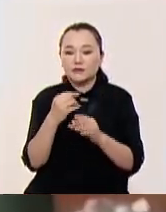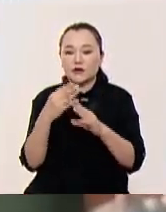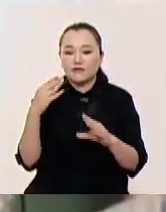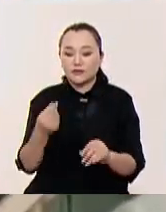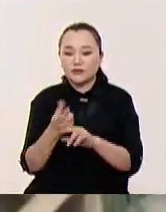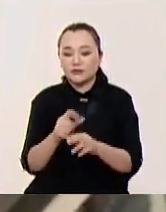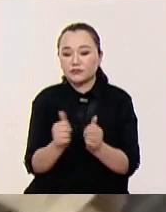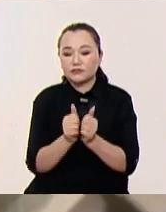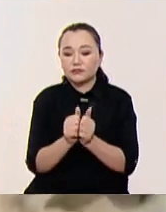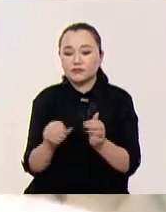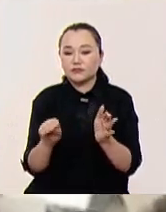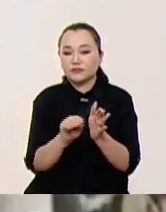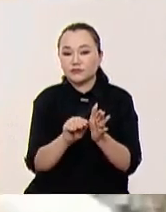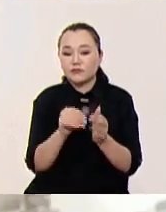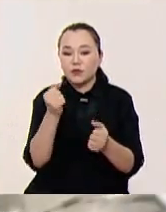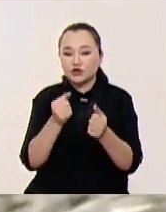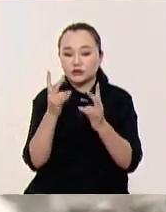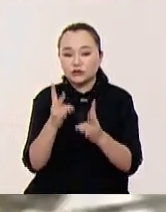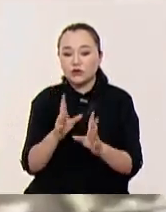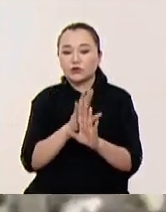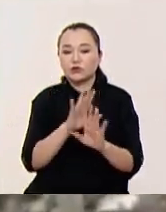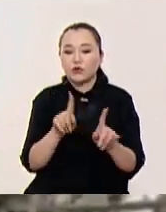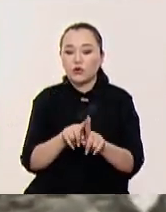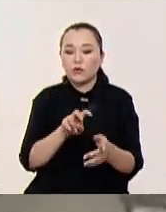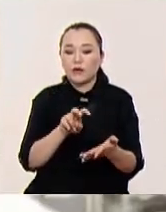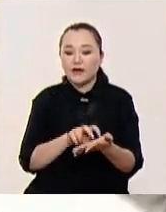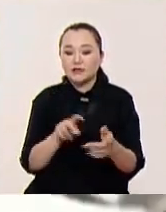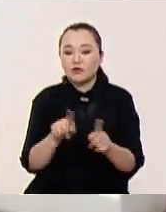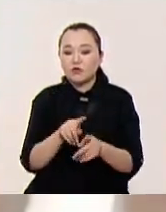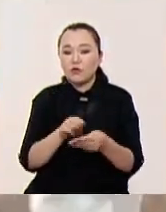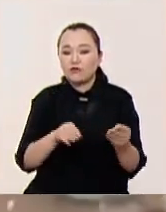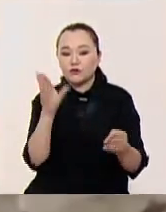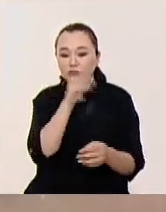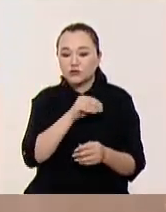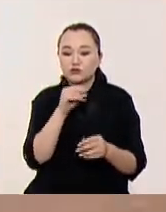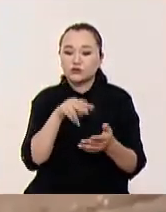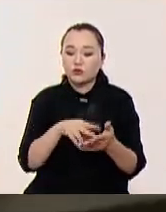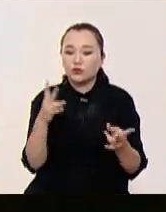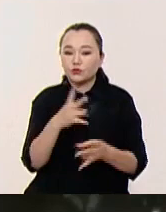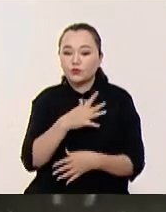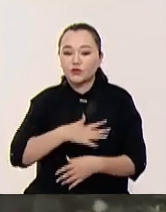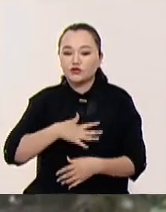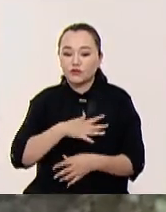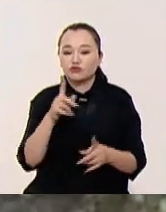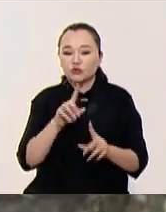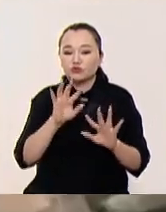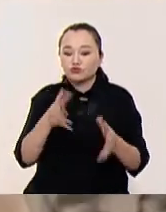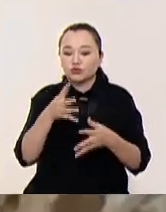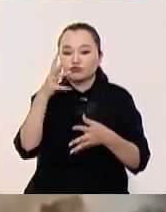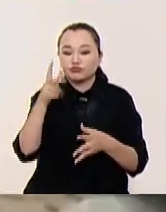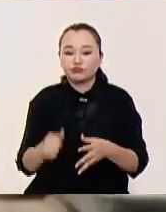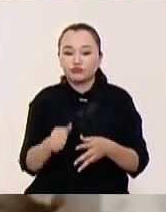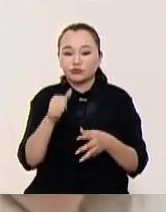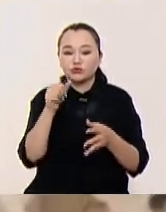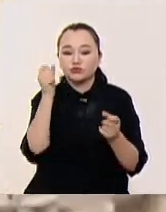был припаркован у подъезда. Теперь люди боятся, что такое может повториться. Стоит ли переживать и что могло спровоцировать обрушение,